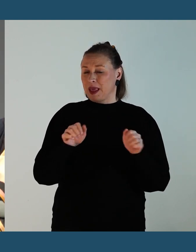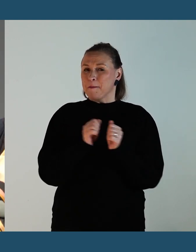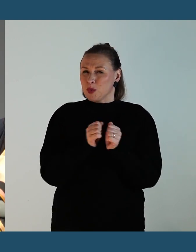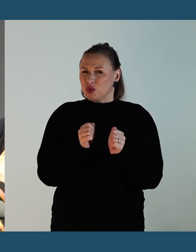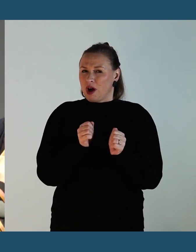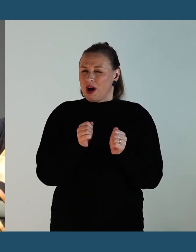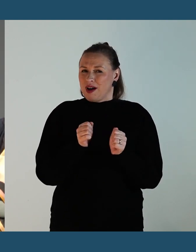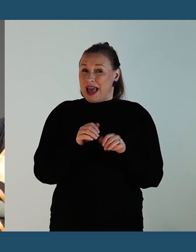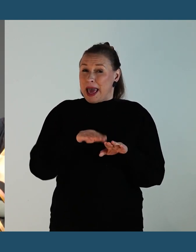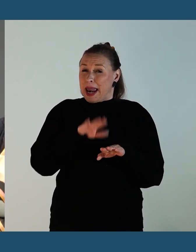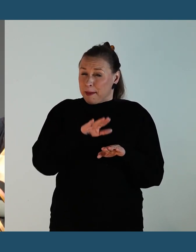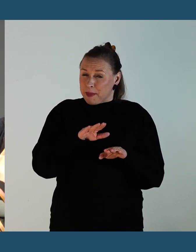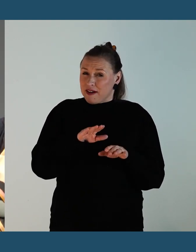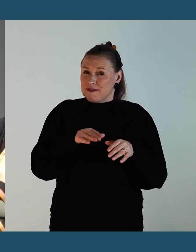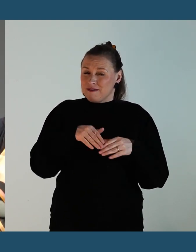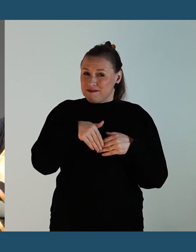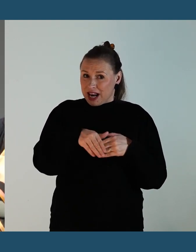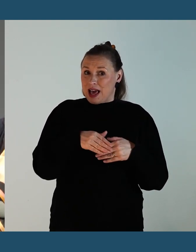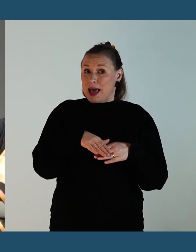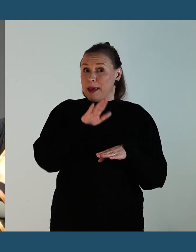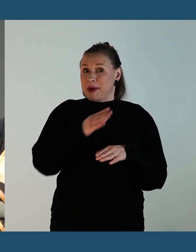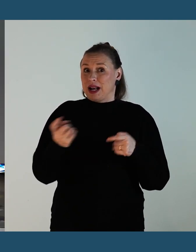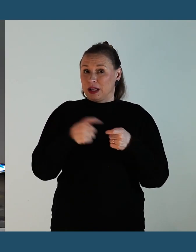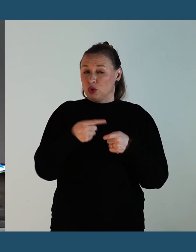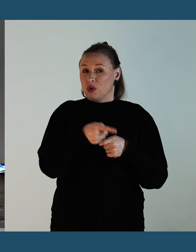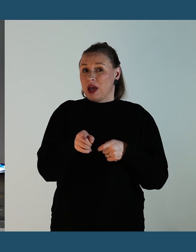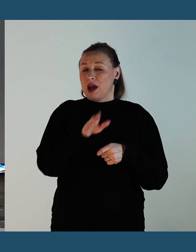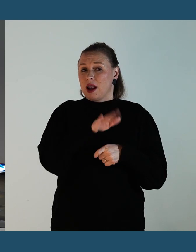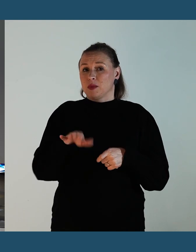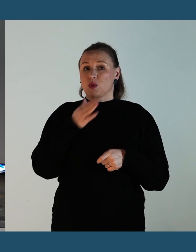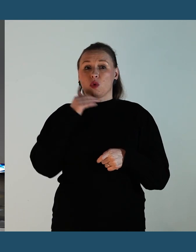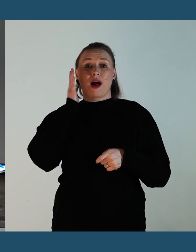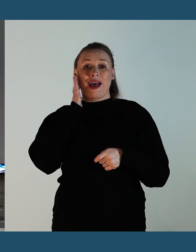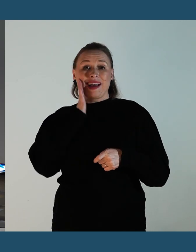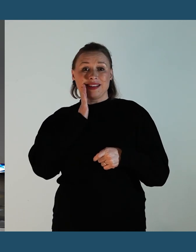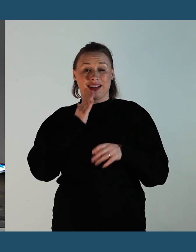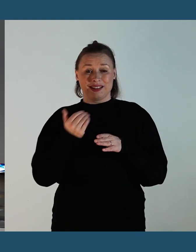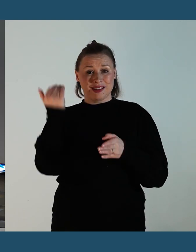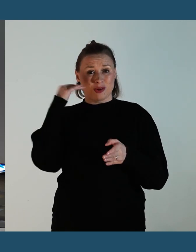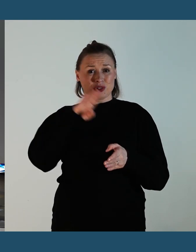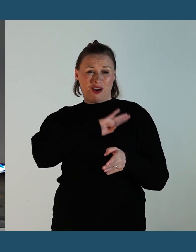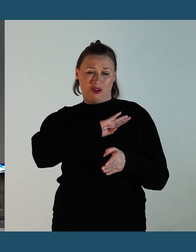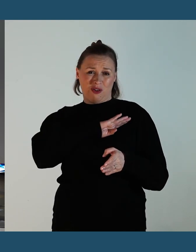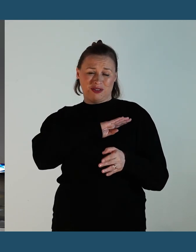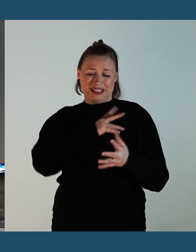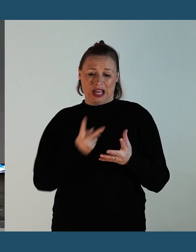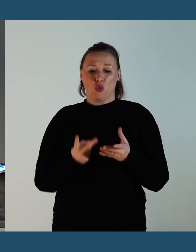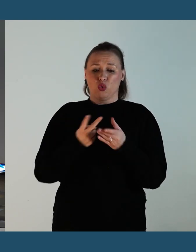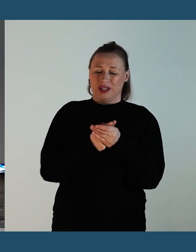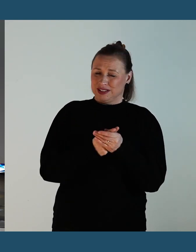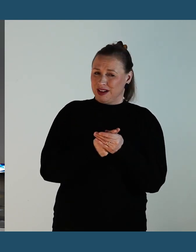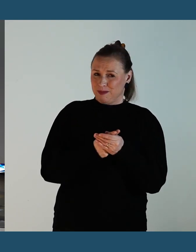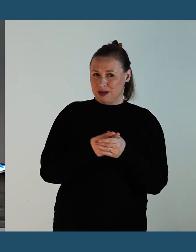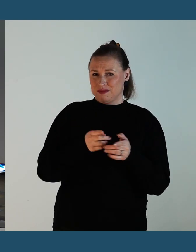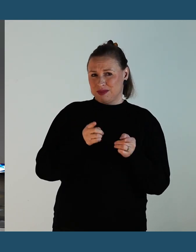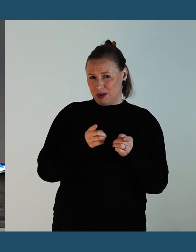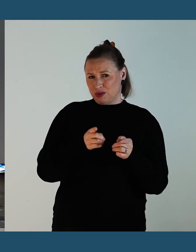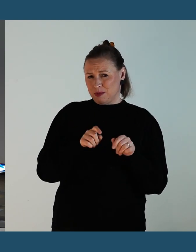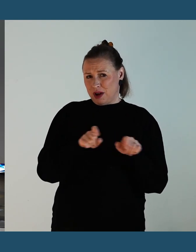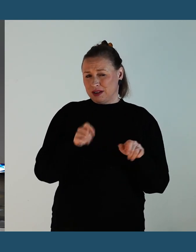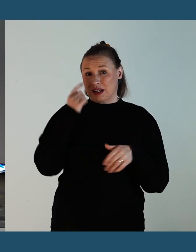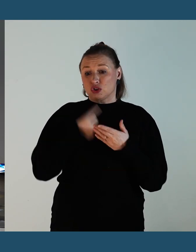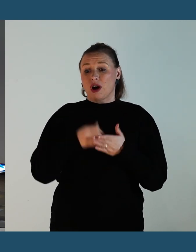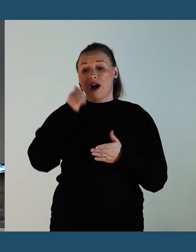taustaa. Et se yhdistelmä oli niin kuin erityisen vaikea. Joten rasismin vastainen työ mun mielestä olisi tosi tärkeä.